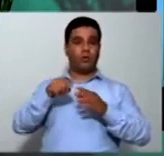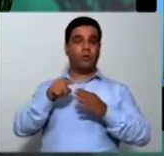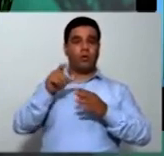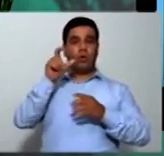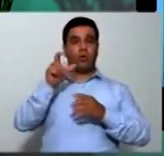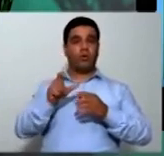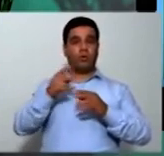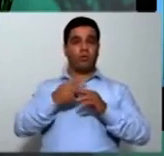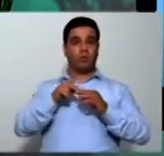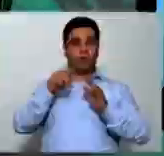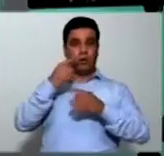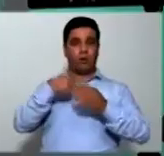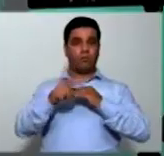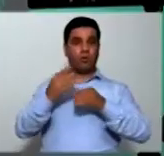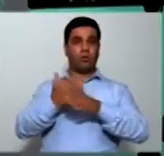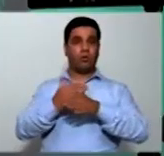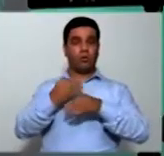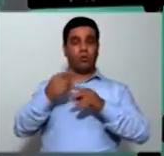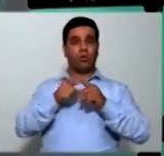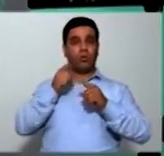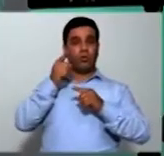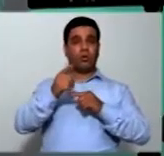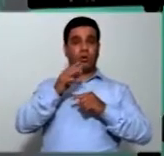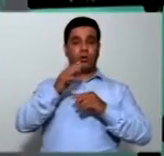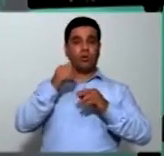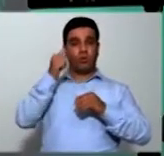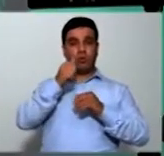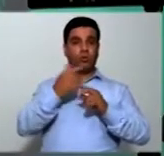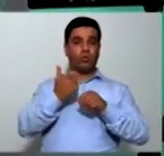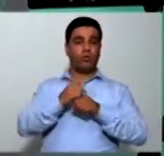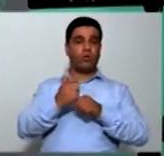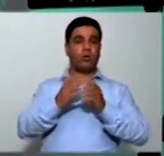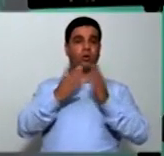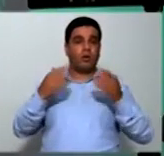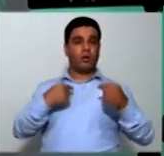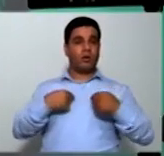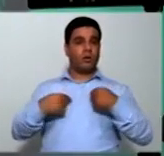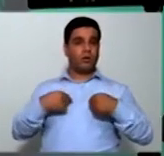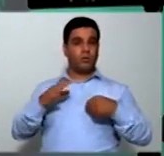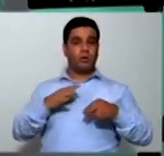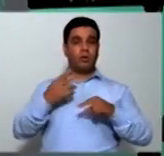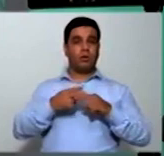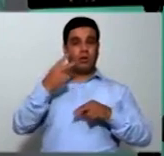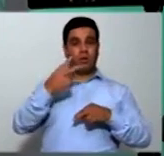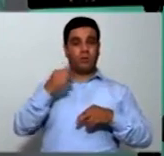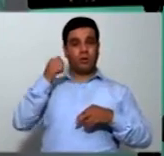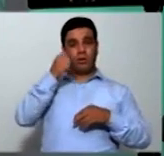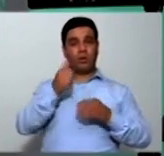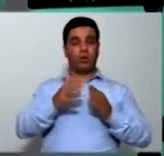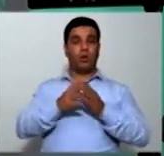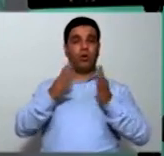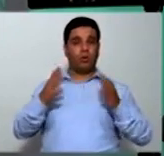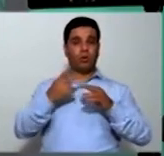maqomini tiklash jarayonlari uzoq yillar juda katta qiyinchiliklarga duchor bo'ldi. Hattoki 20 yildan